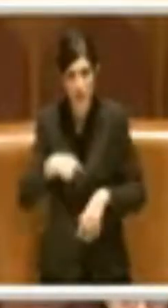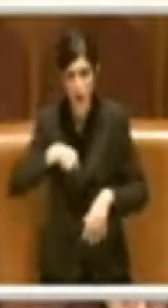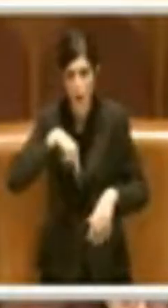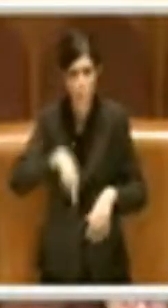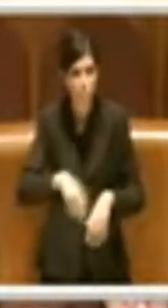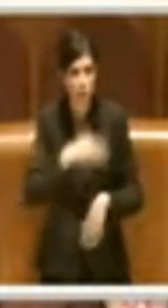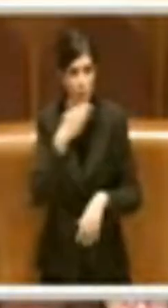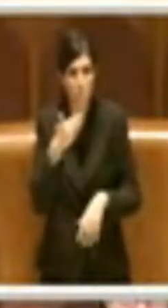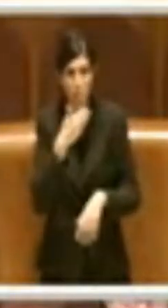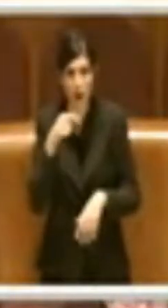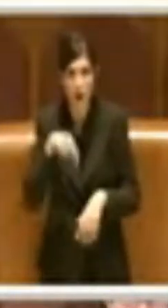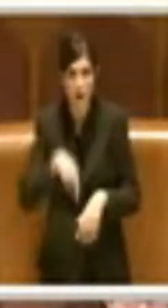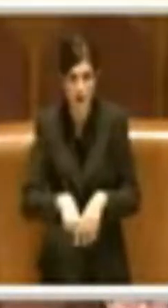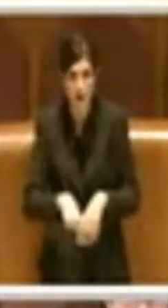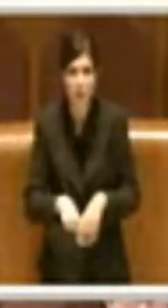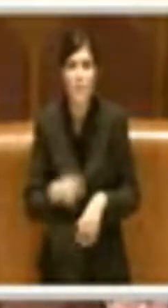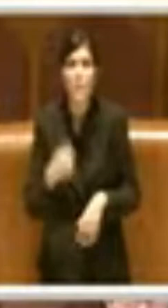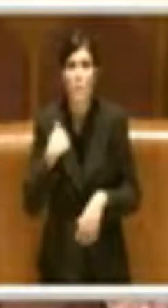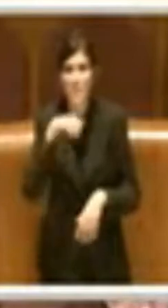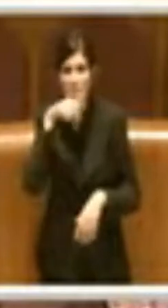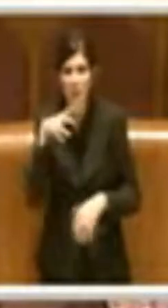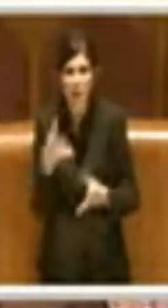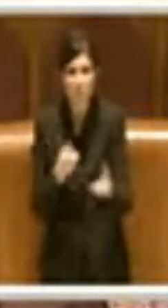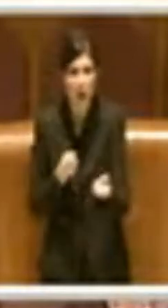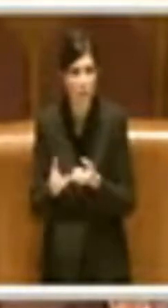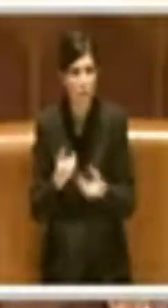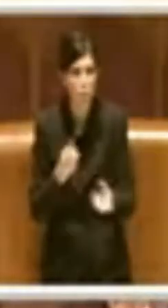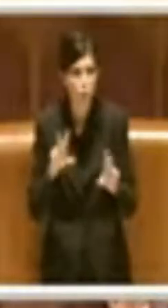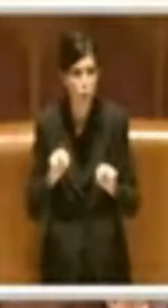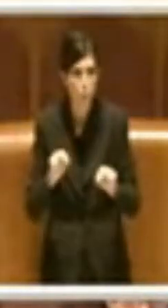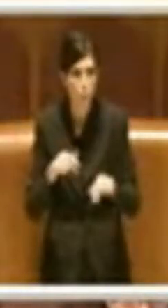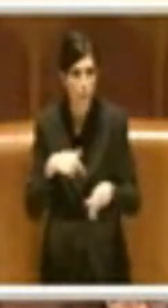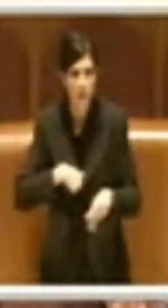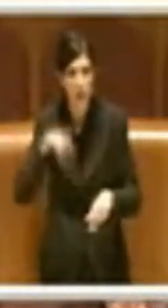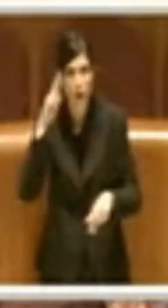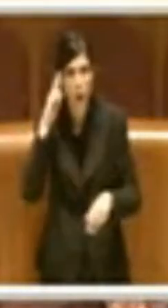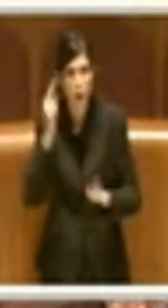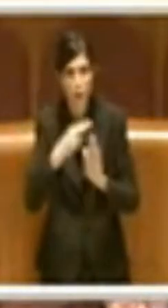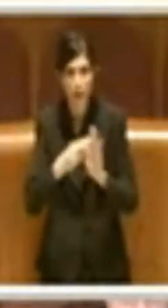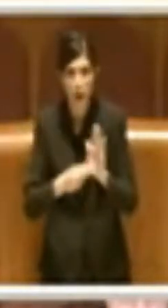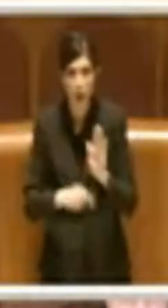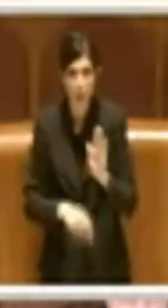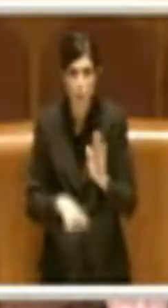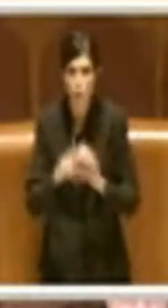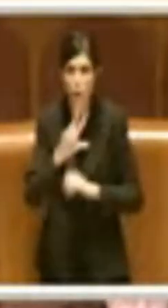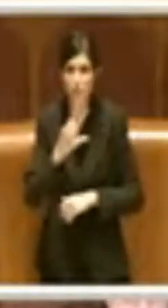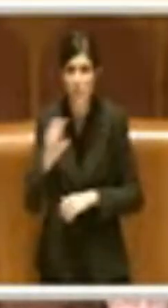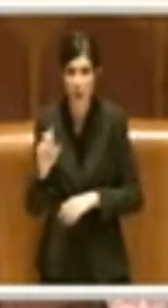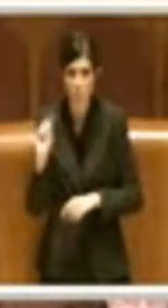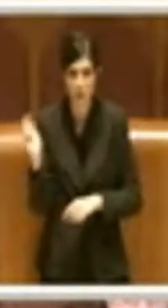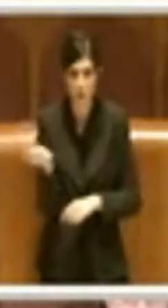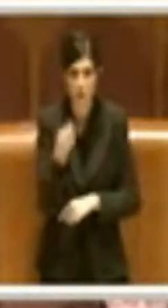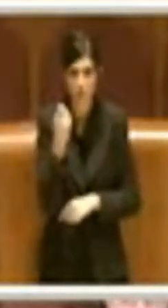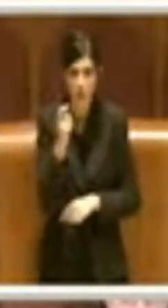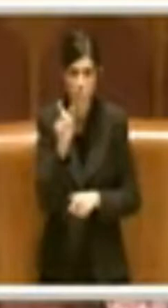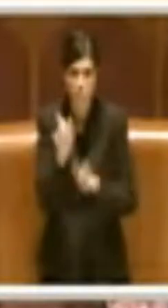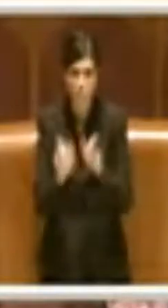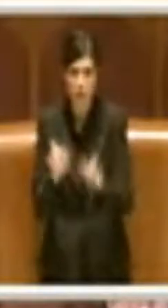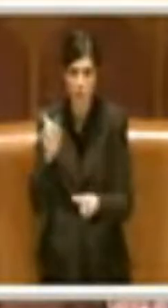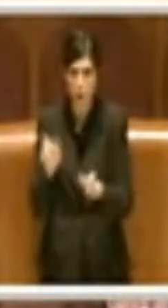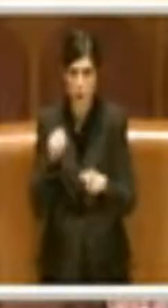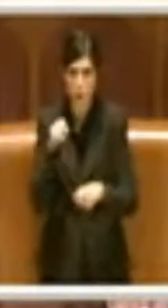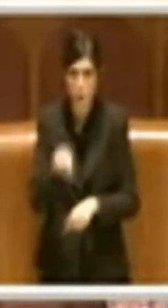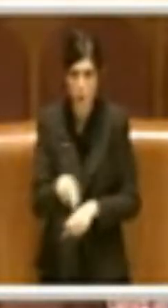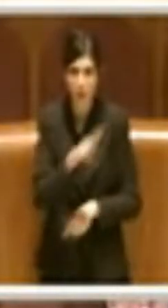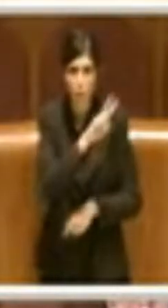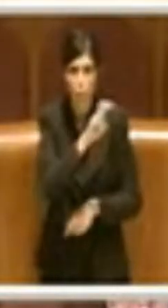questa amministrazione di continuare ad assumere, e ricordo che c'era una graduatoria di 300 vincitori e 1.240 in totale